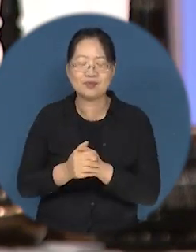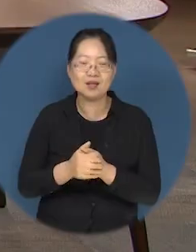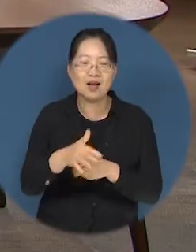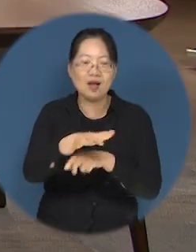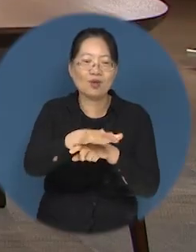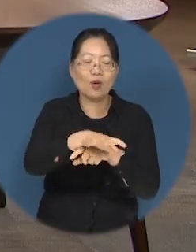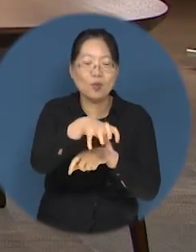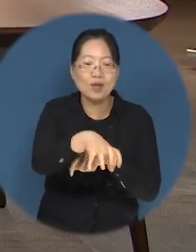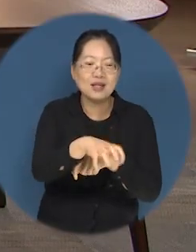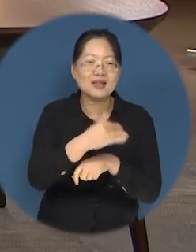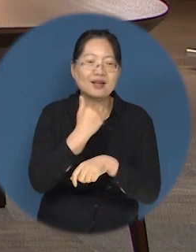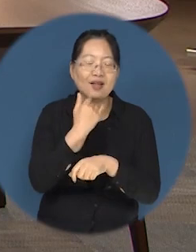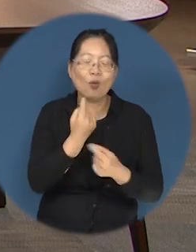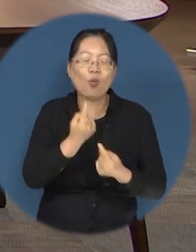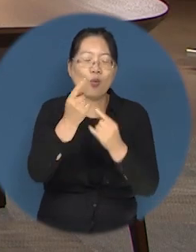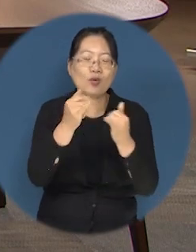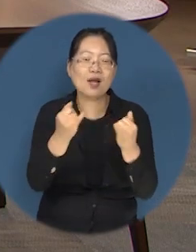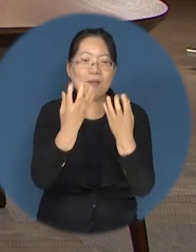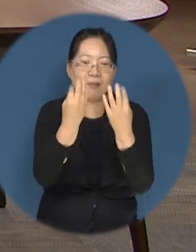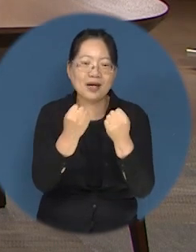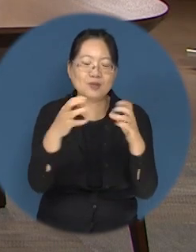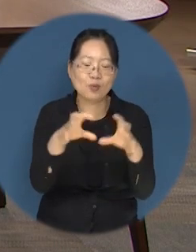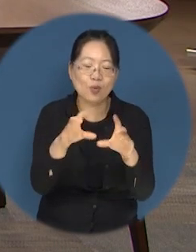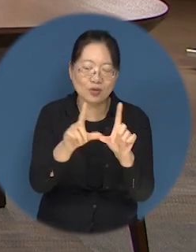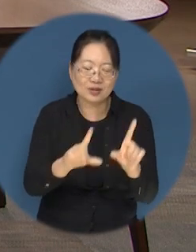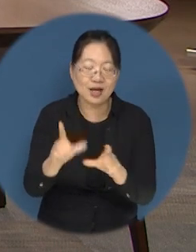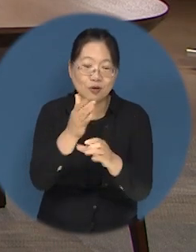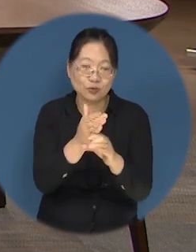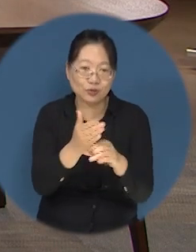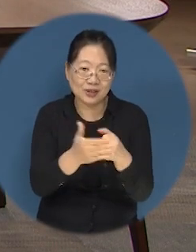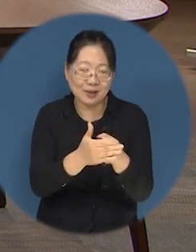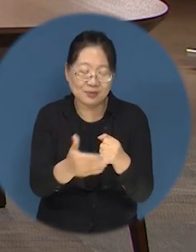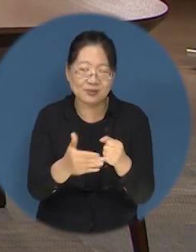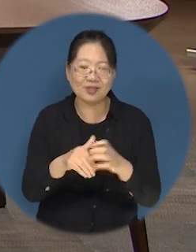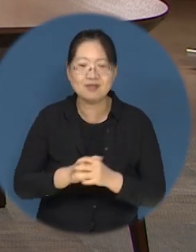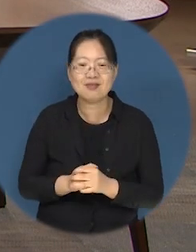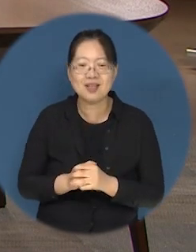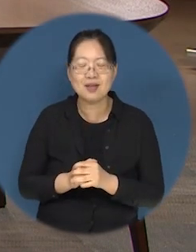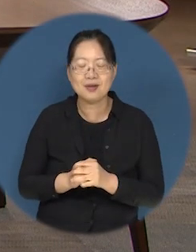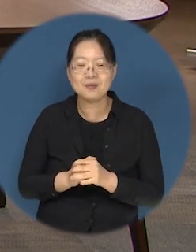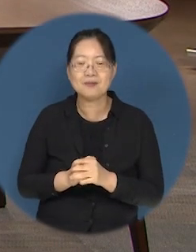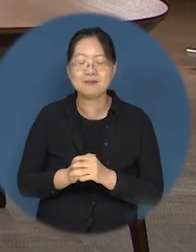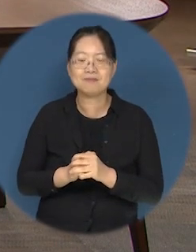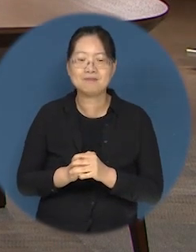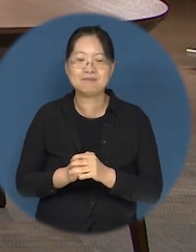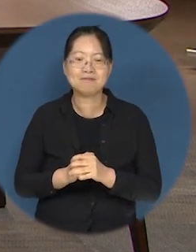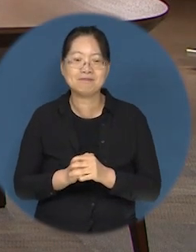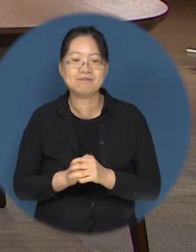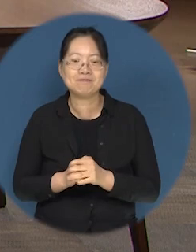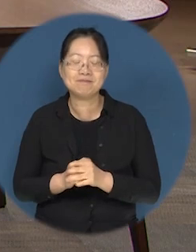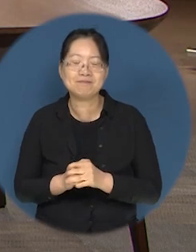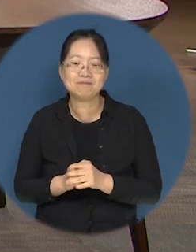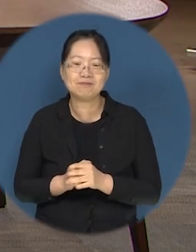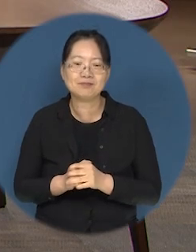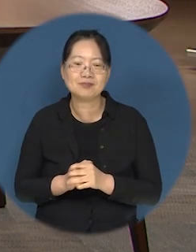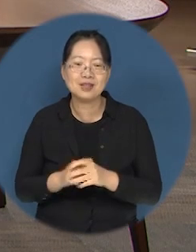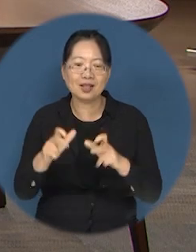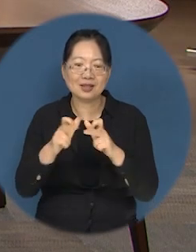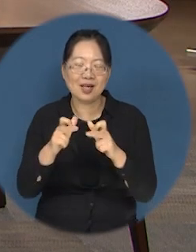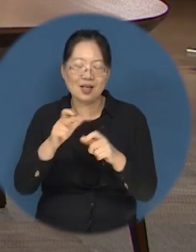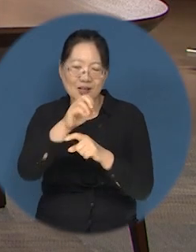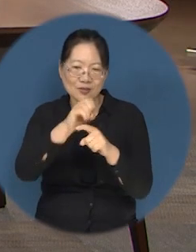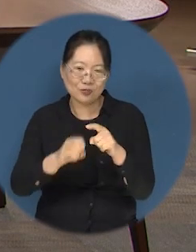아무래도 고연령층 분들이 많이 계시잖아요. 그렇죠. 네, 그러다 보니까 인구 구조 자체가 그렇기 때문에 사실은